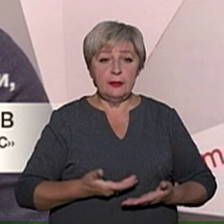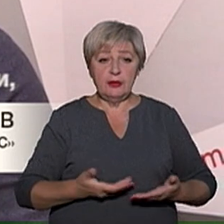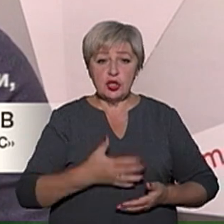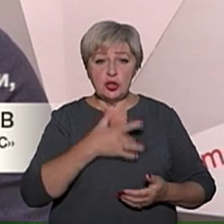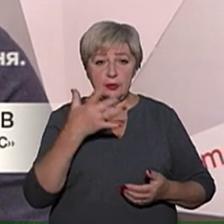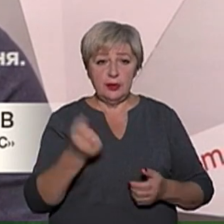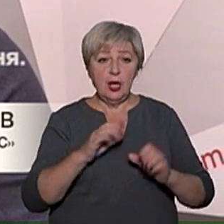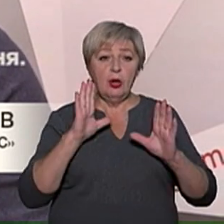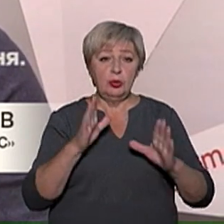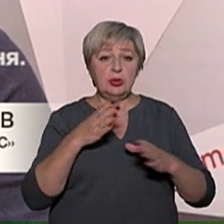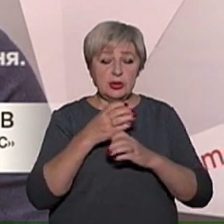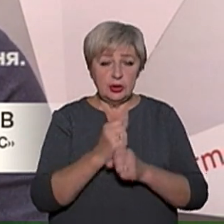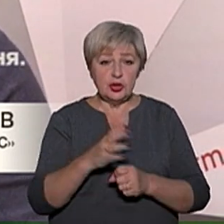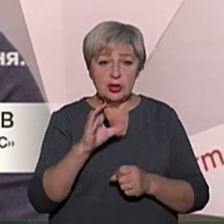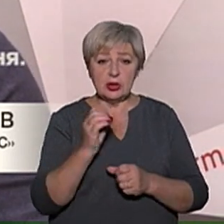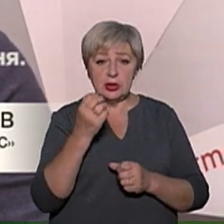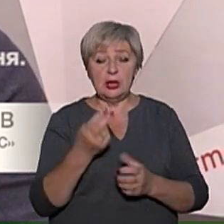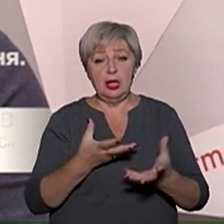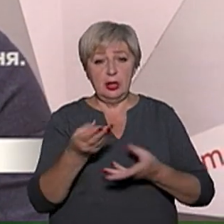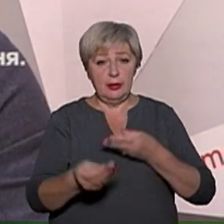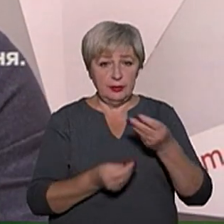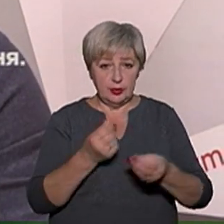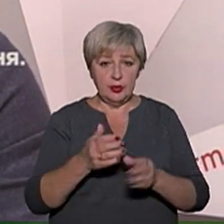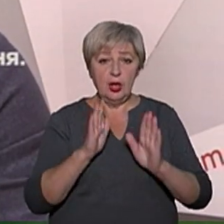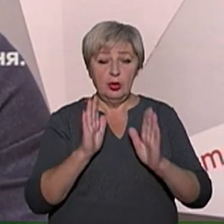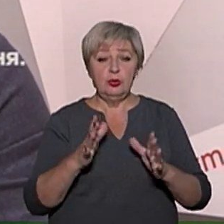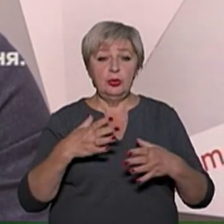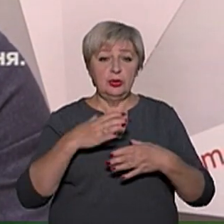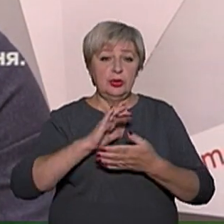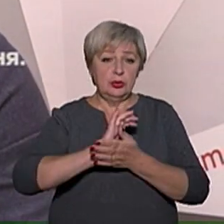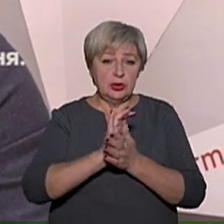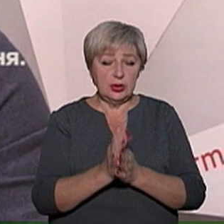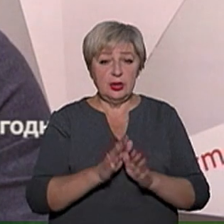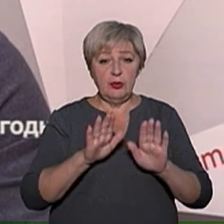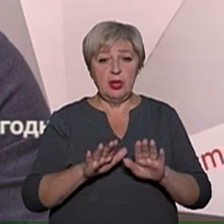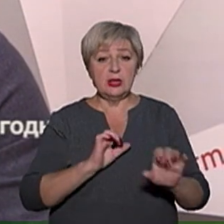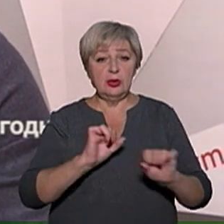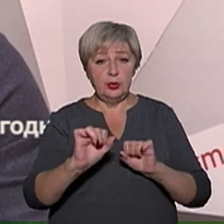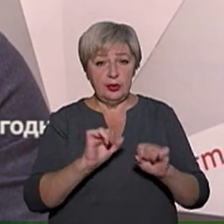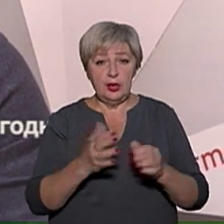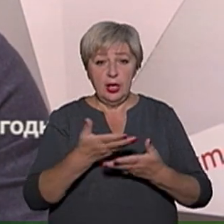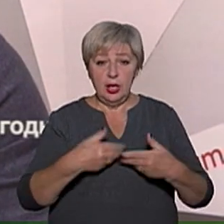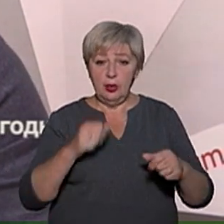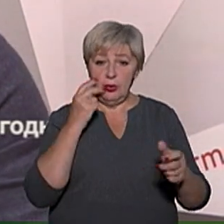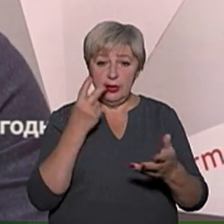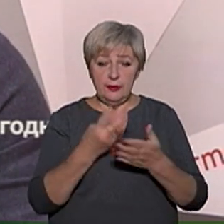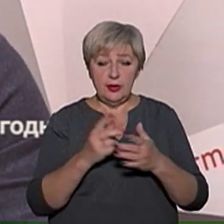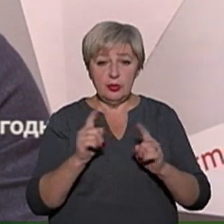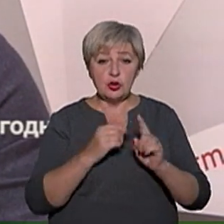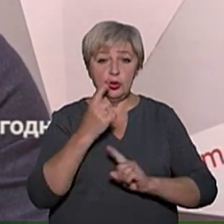соціальні виплати, будуть дуже утіснені місцеве самоуправління. И мы видим, что